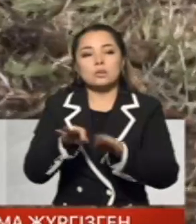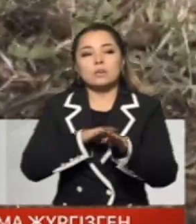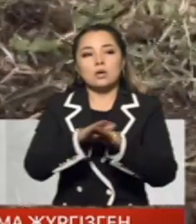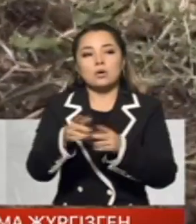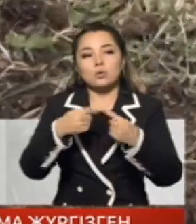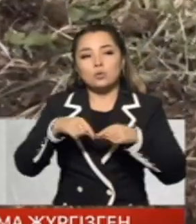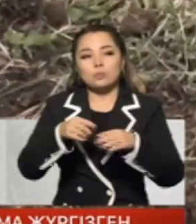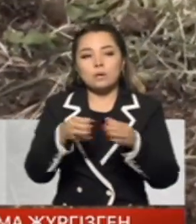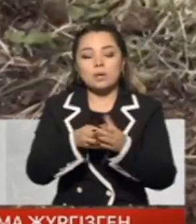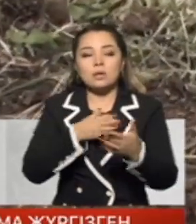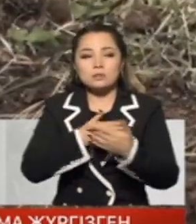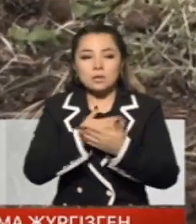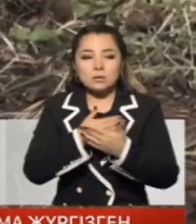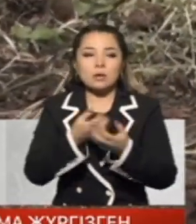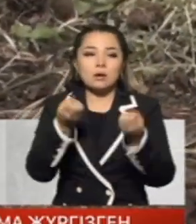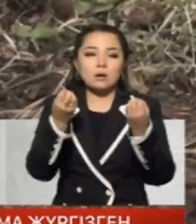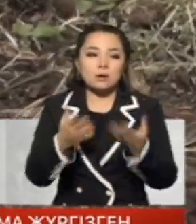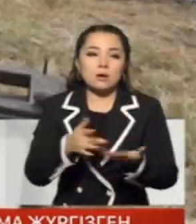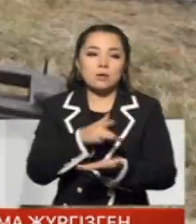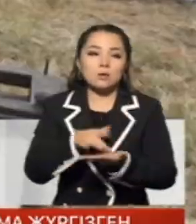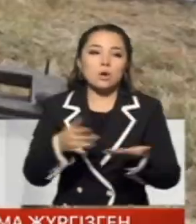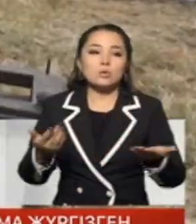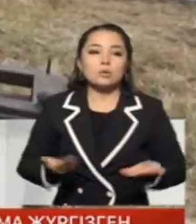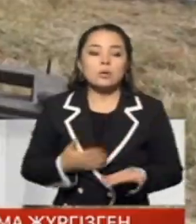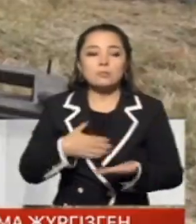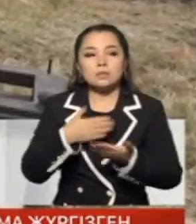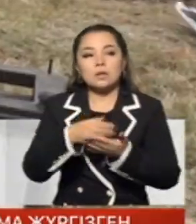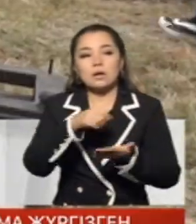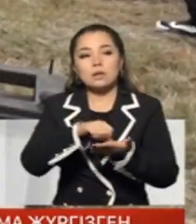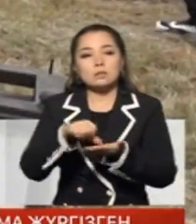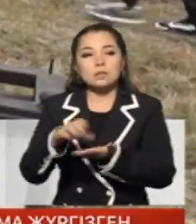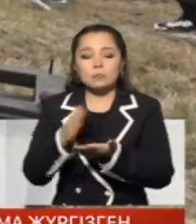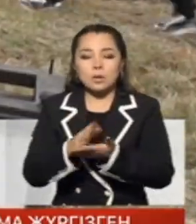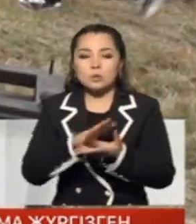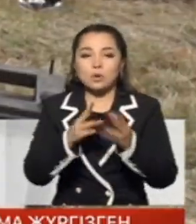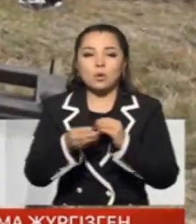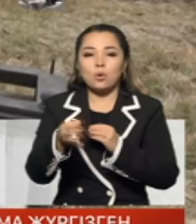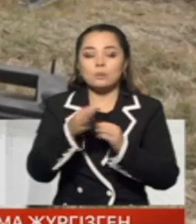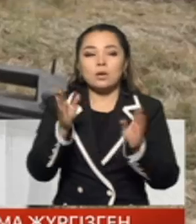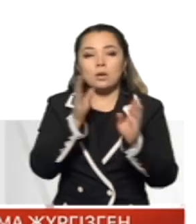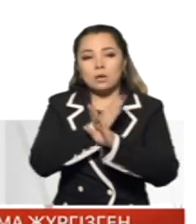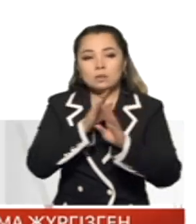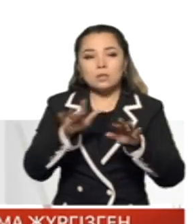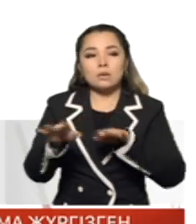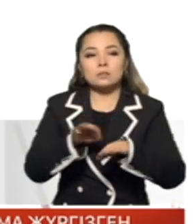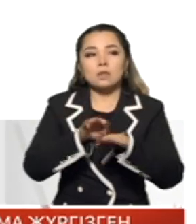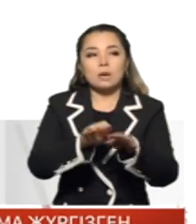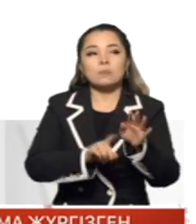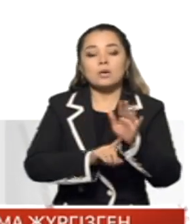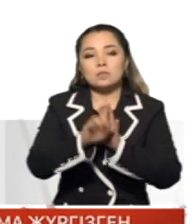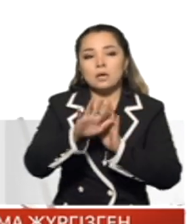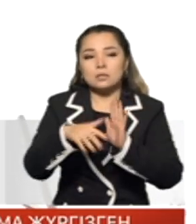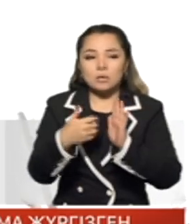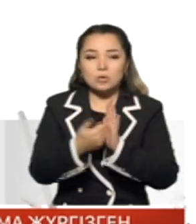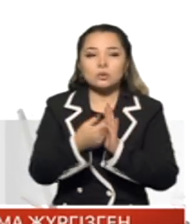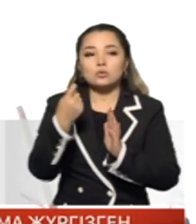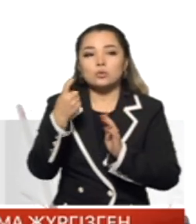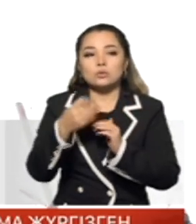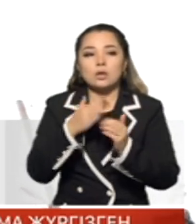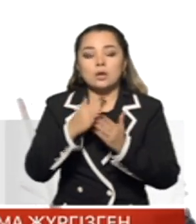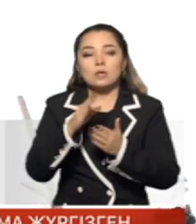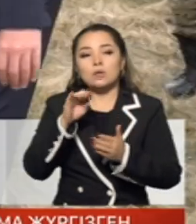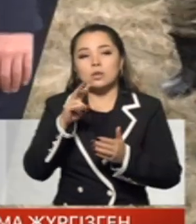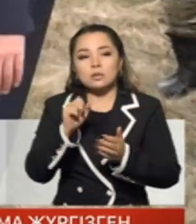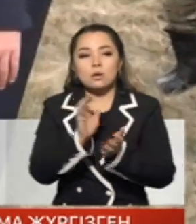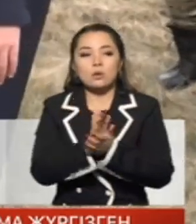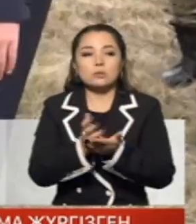еңбек ұжымдары, еріктілер мен қарапайым қала тұрғындары белсене қатысты. Жалпы облыста экологиялық акция басталғалы бері 100-ден тонна